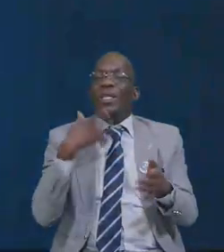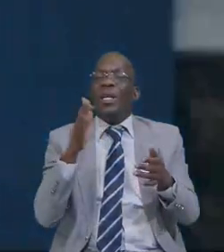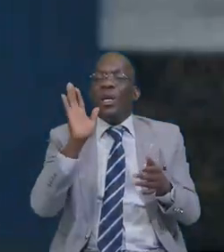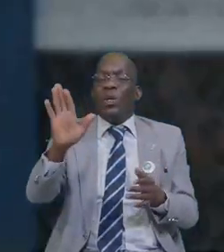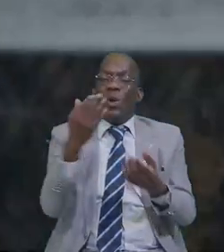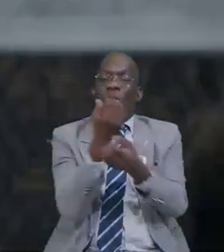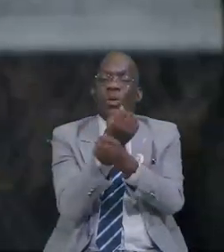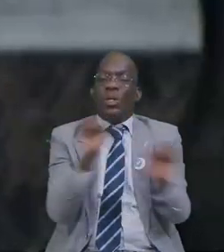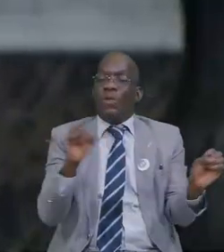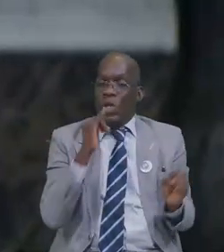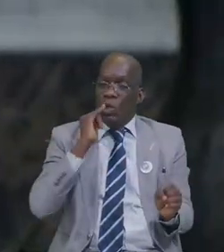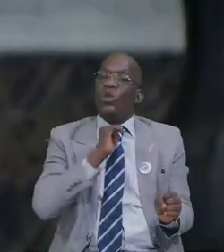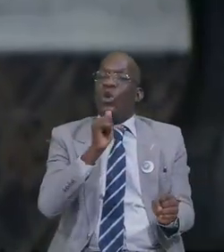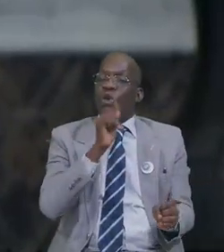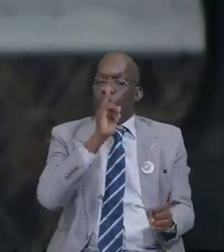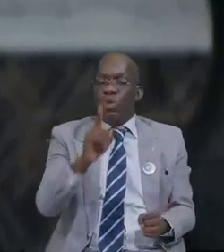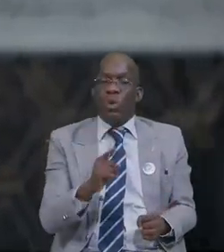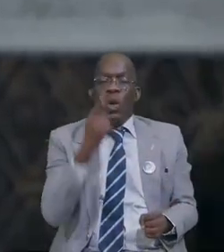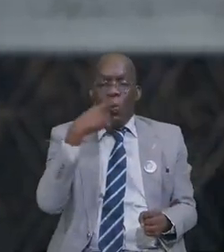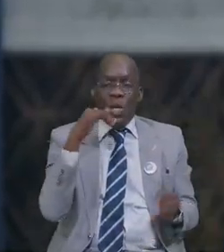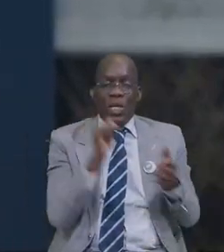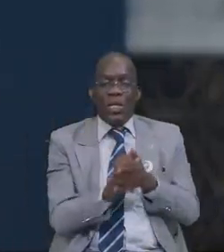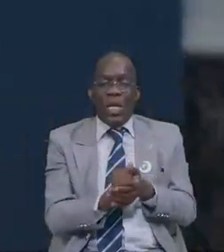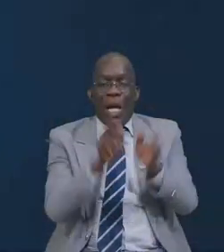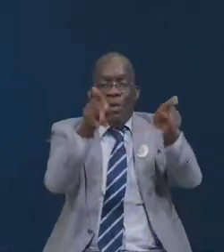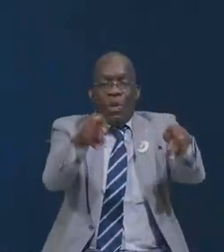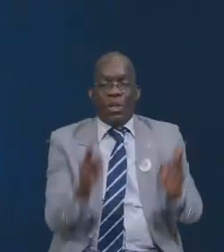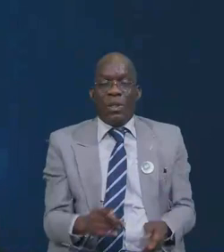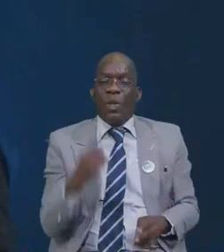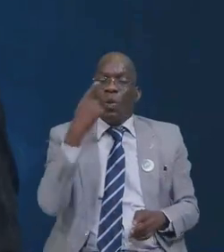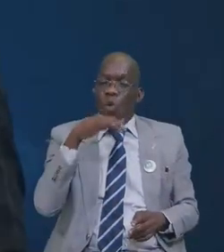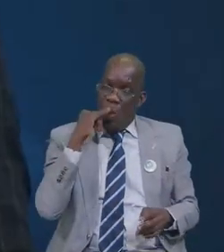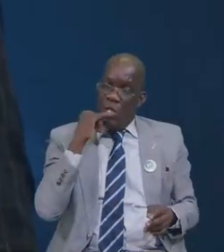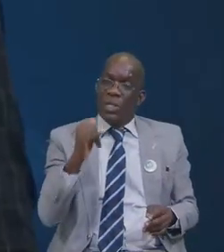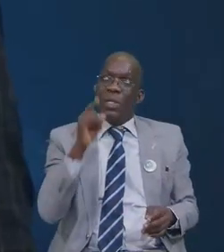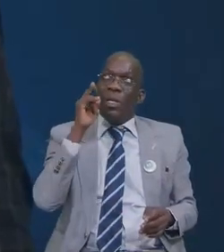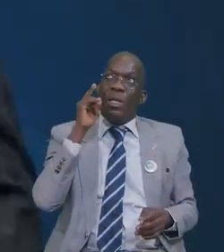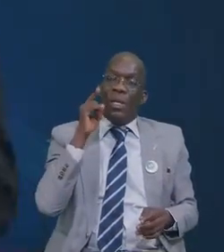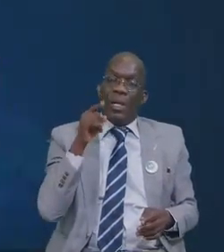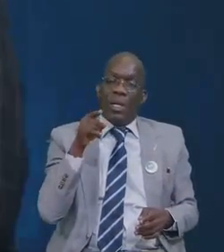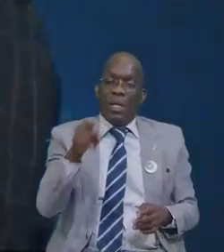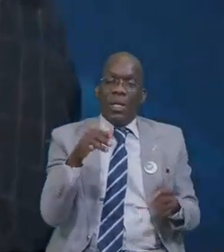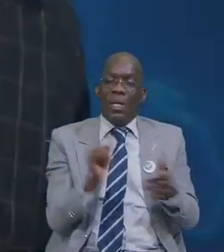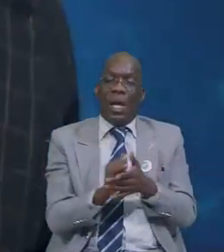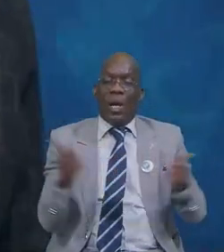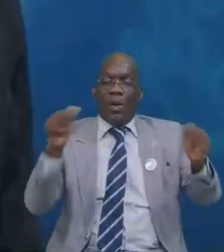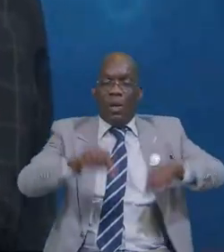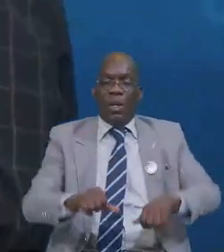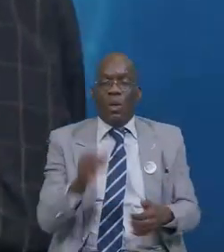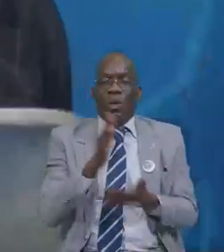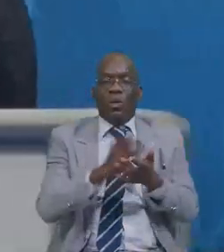Qui est celui qui dit que ton salut n'est pas authentique? Qui est celui-là? Qui